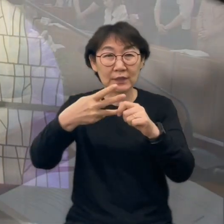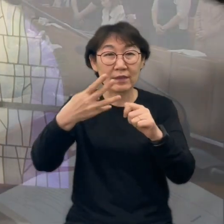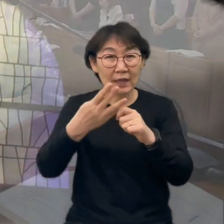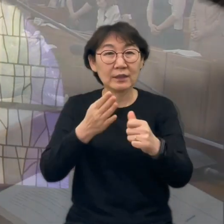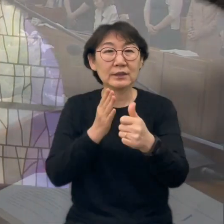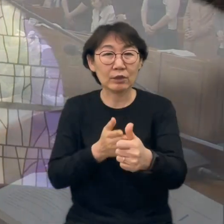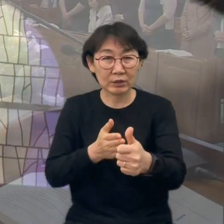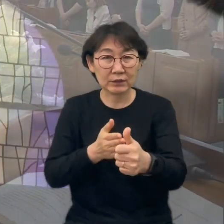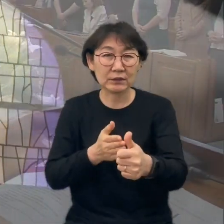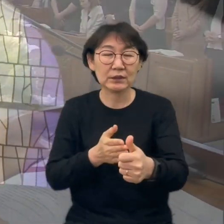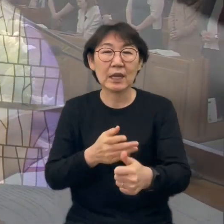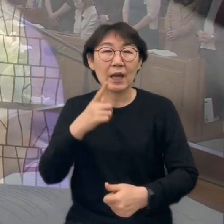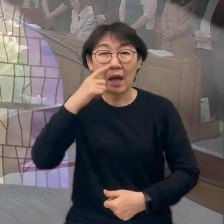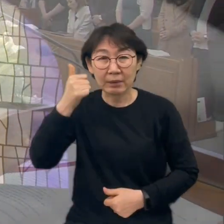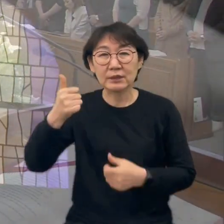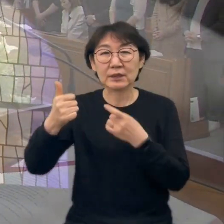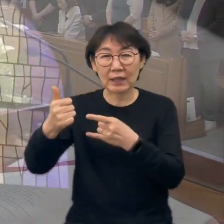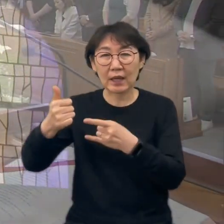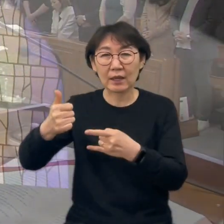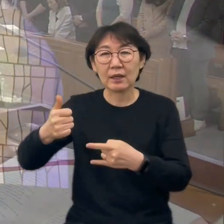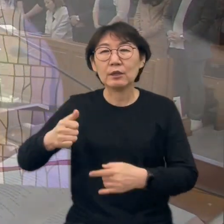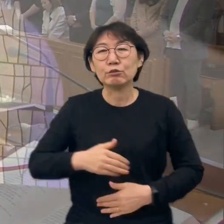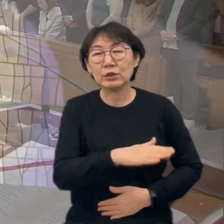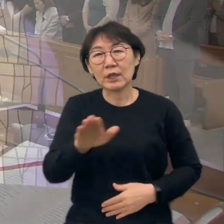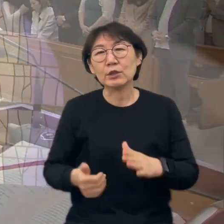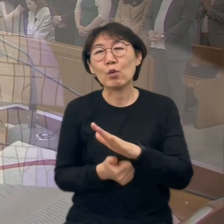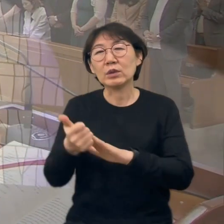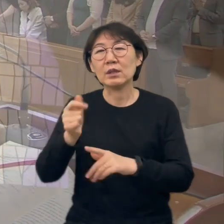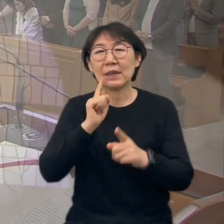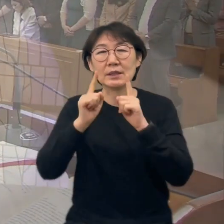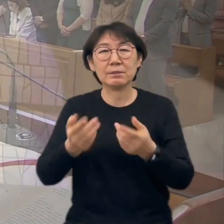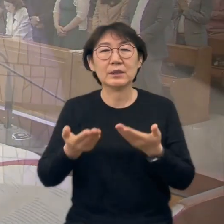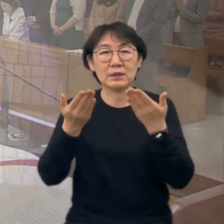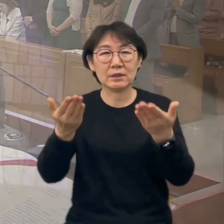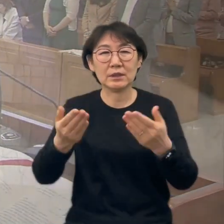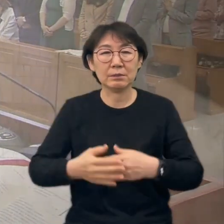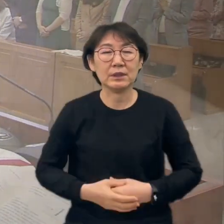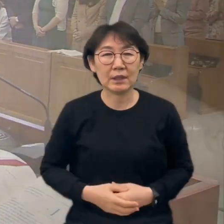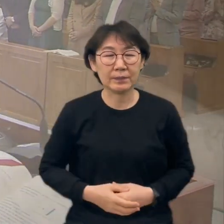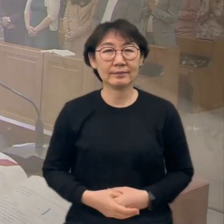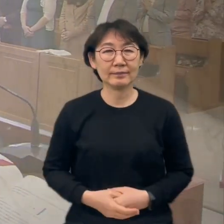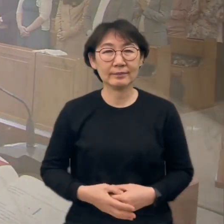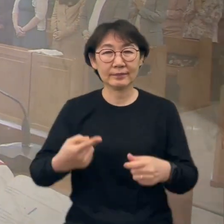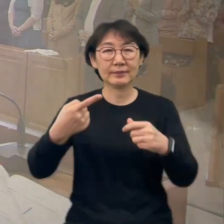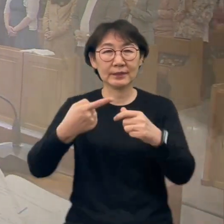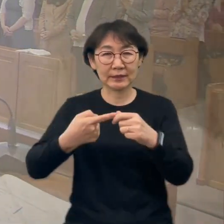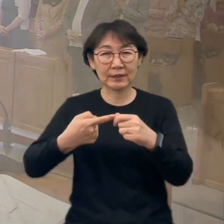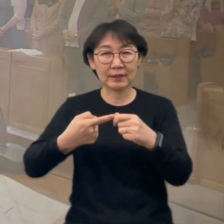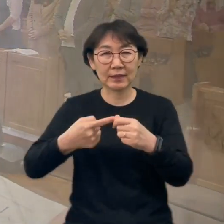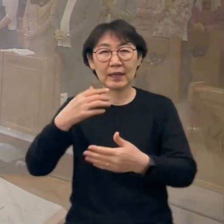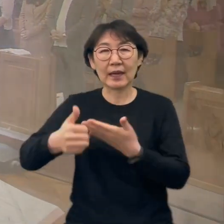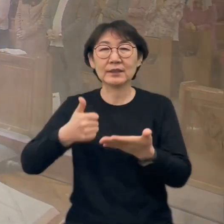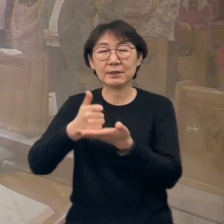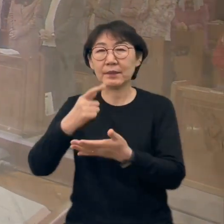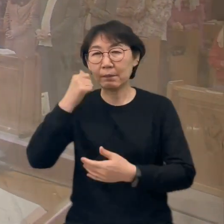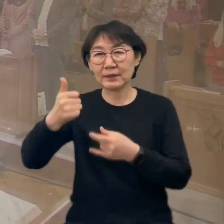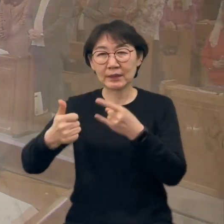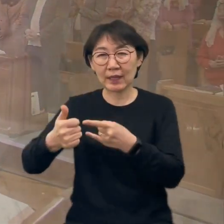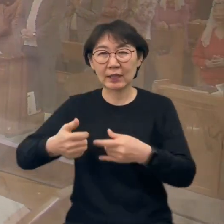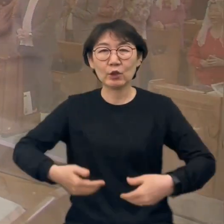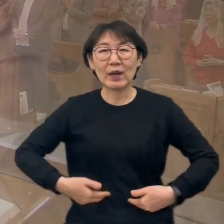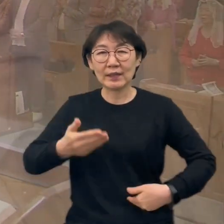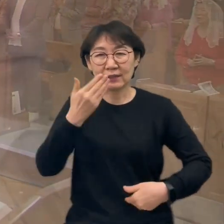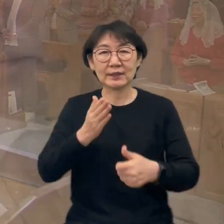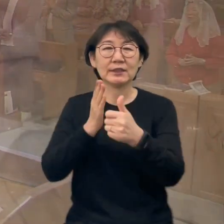구하소서. 이 4가지 청원은 아버지께 나아가는 우리의 소망을 말씀드리는 것입니다. 먼저